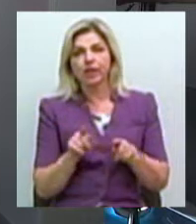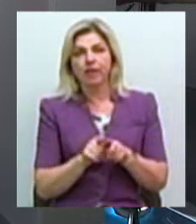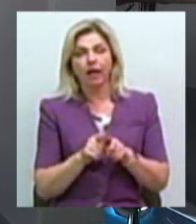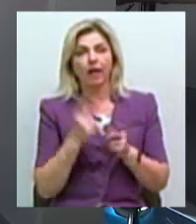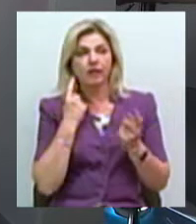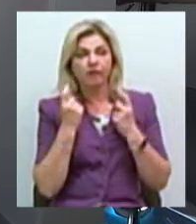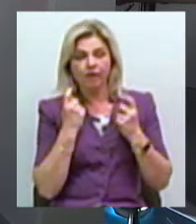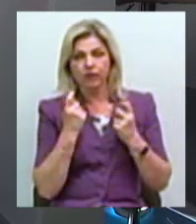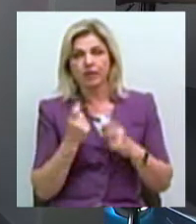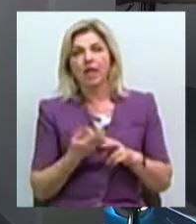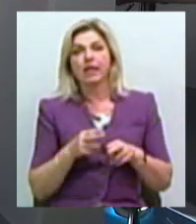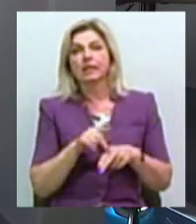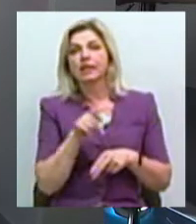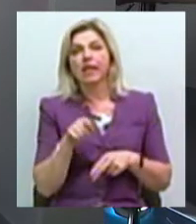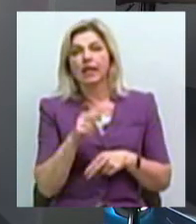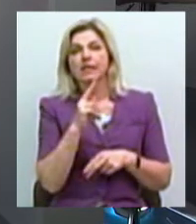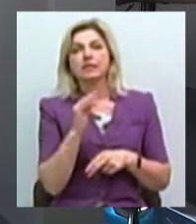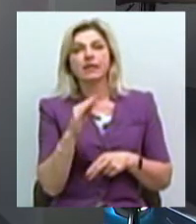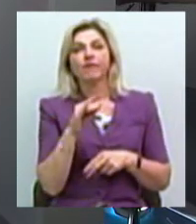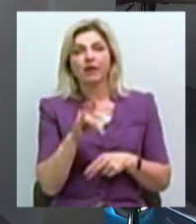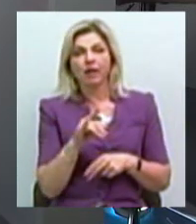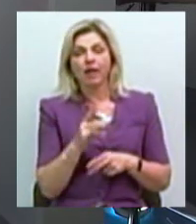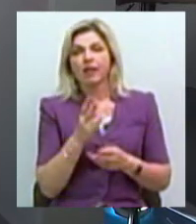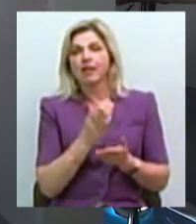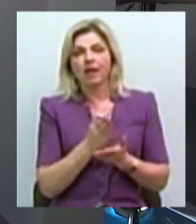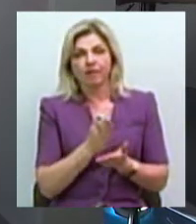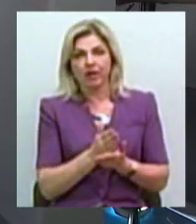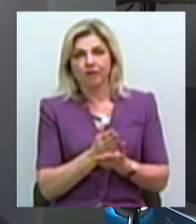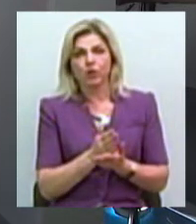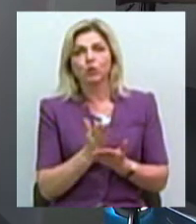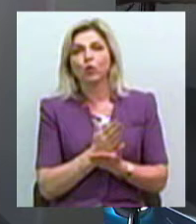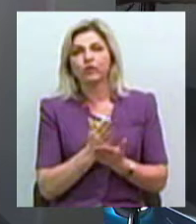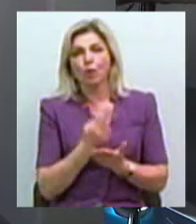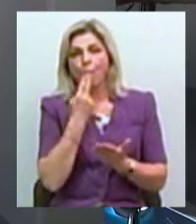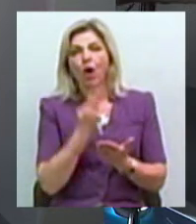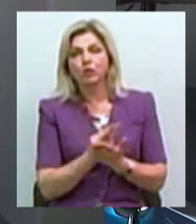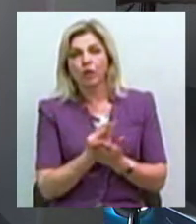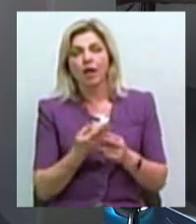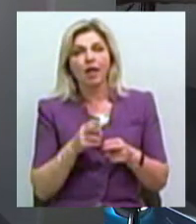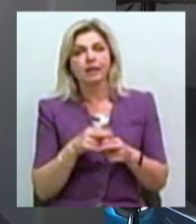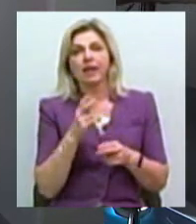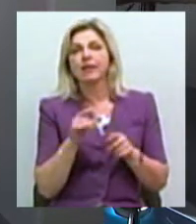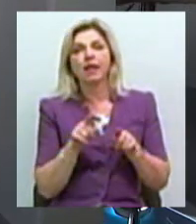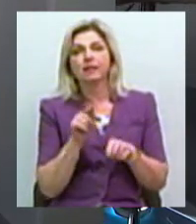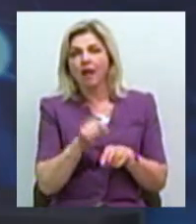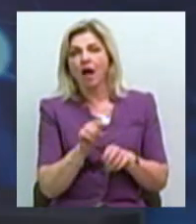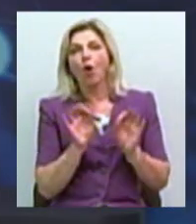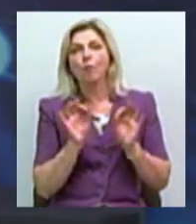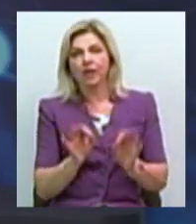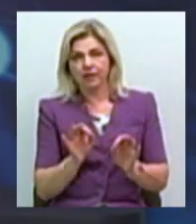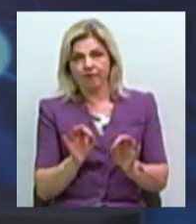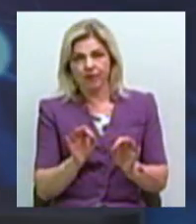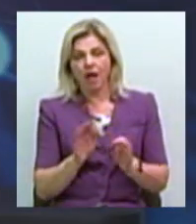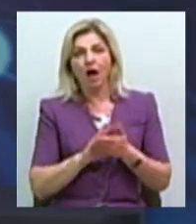це цифри, але вони є не, якби, скажімо так, не зовсім показовими, тому що це не зовсім та об'єктивна картина, яка є. Тому